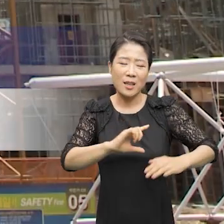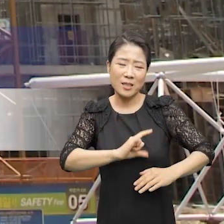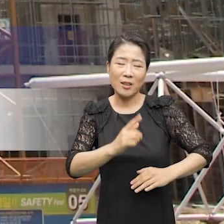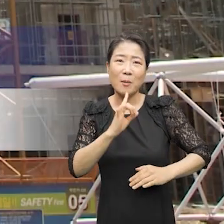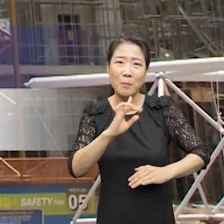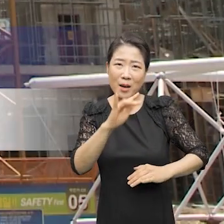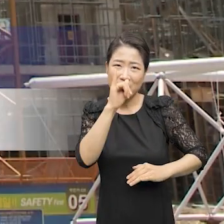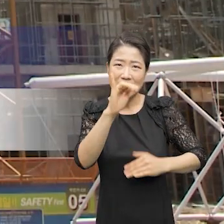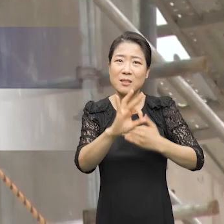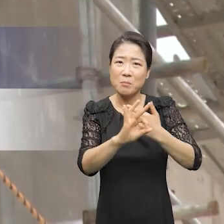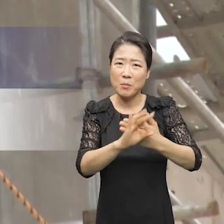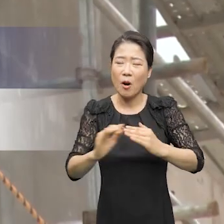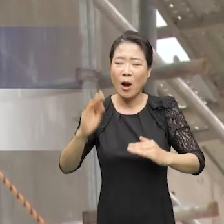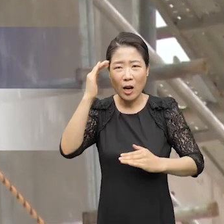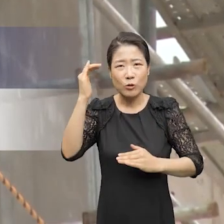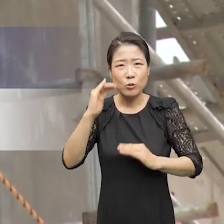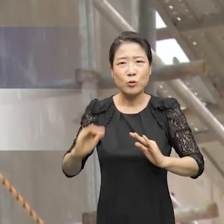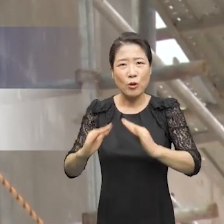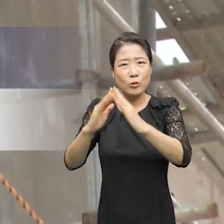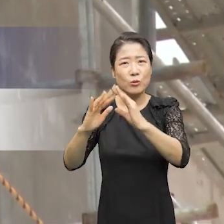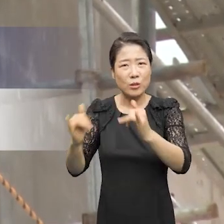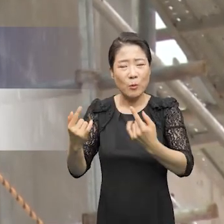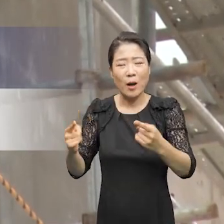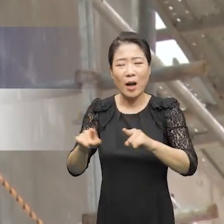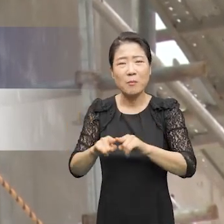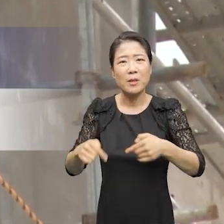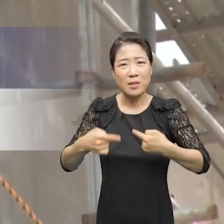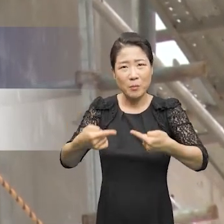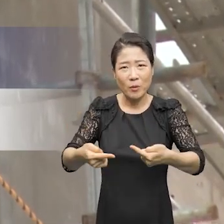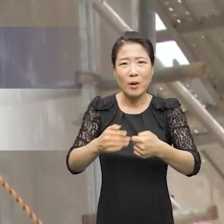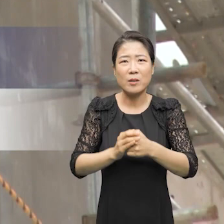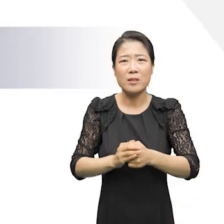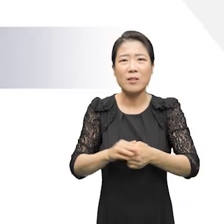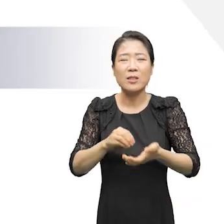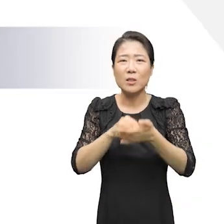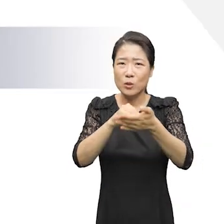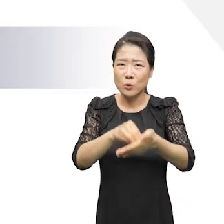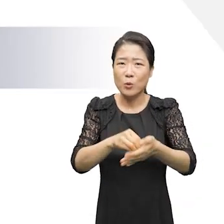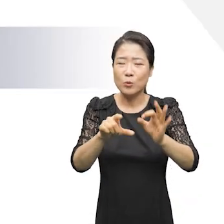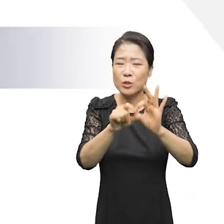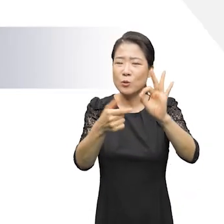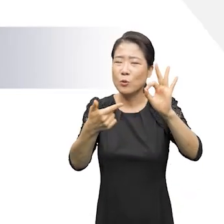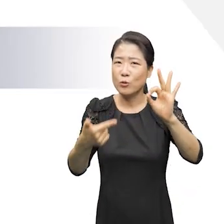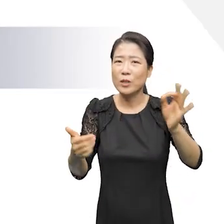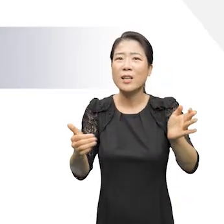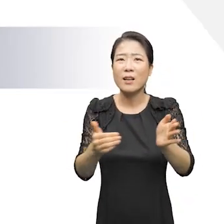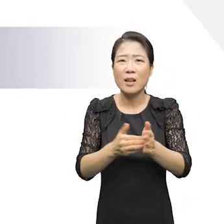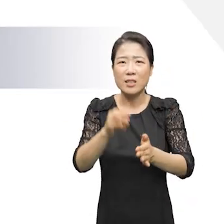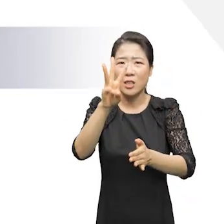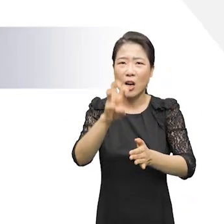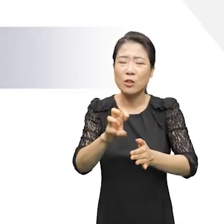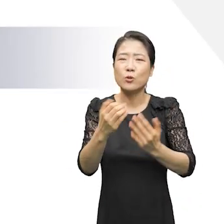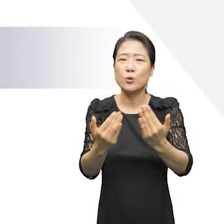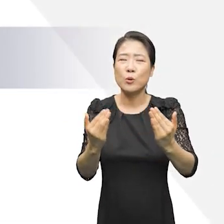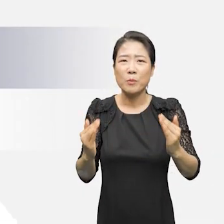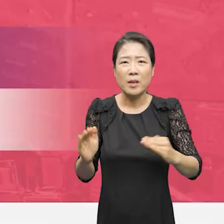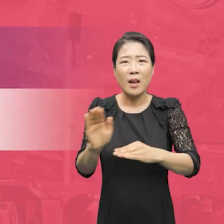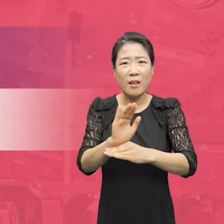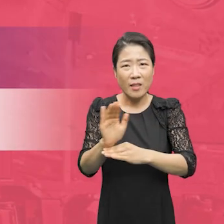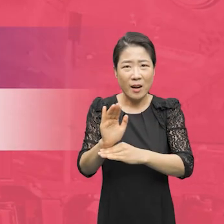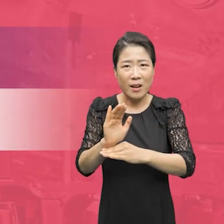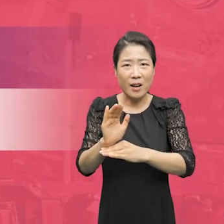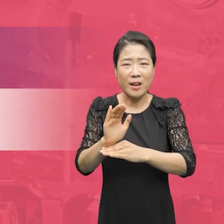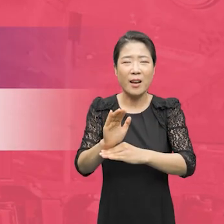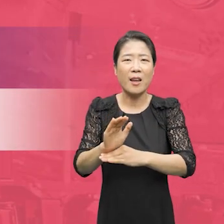건축사 자격만 있는 경우 국내 건축사와 공동으로 참여해야 하며 참가 등록은 10월 6일까지 광주